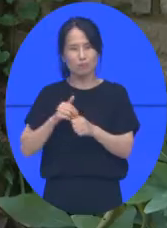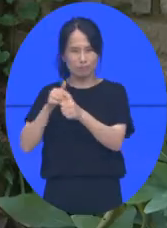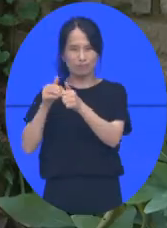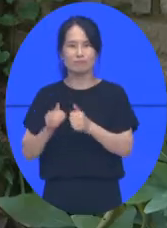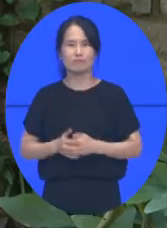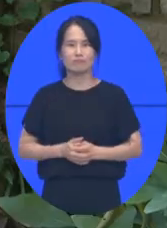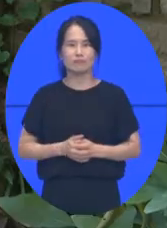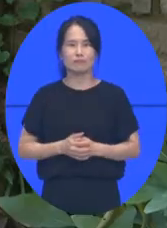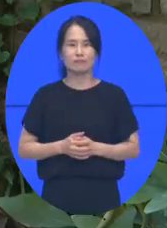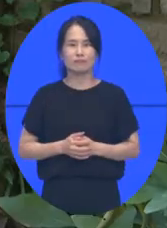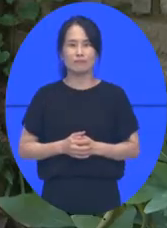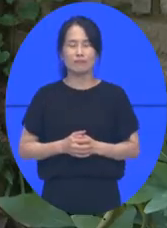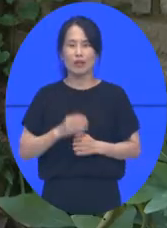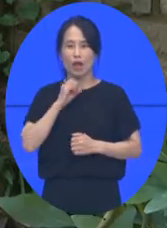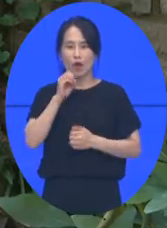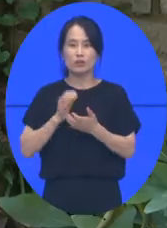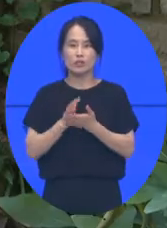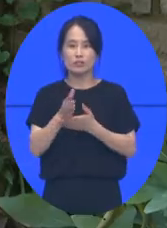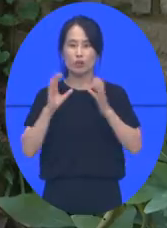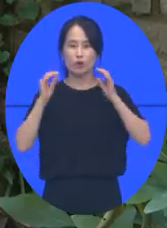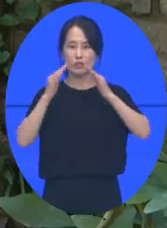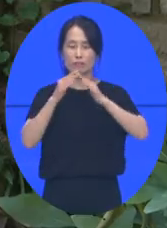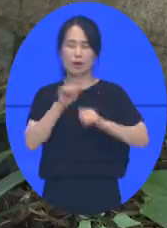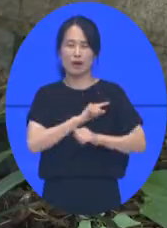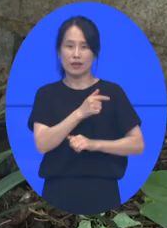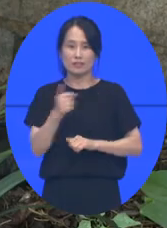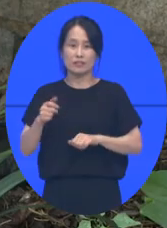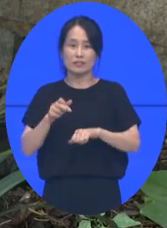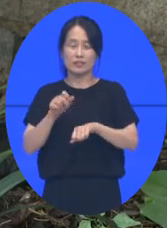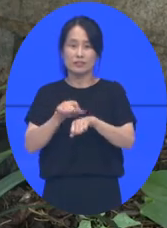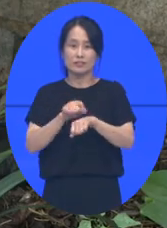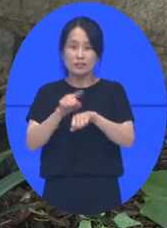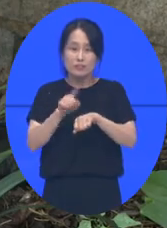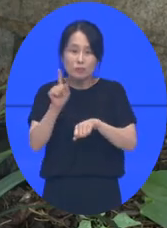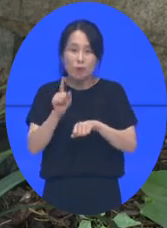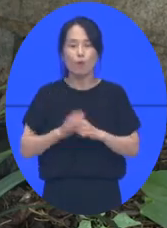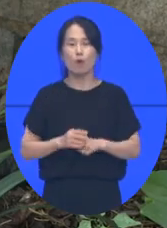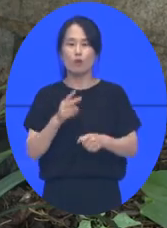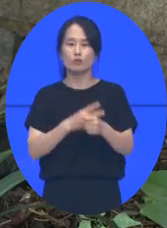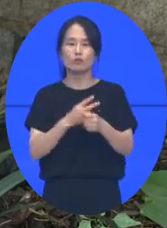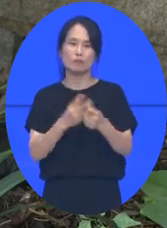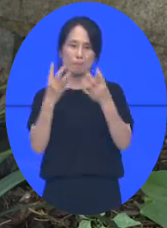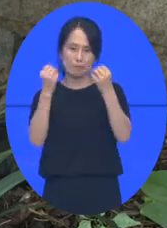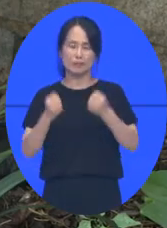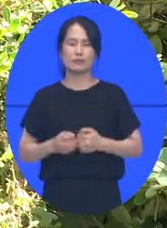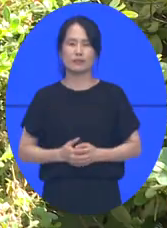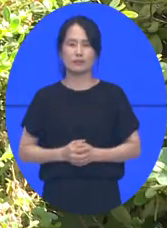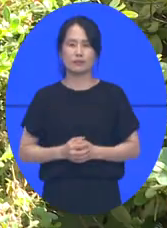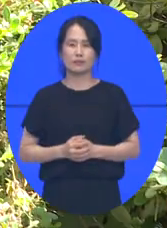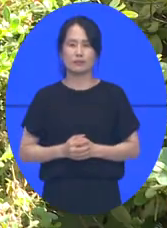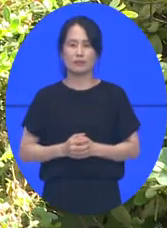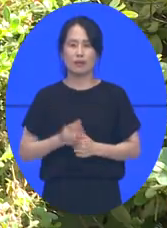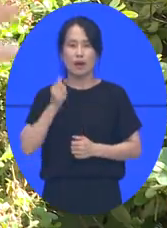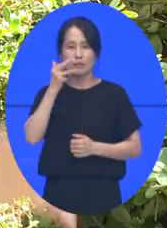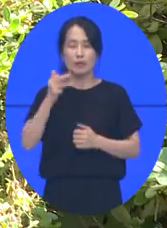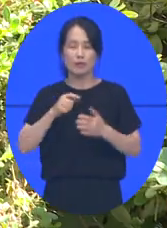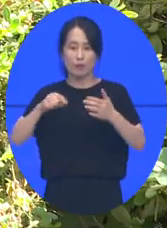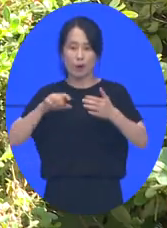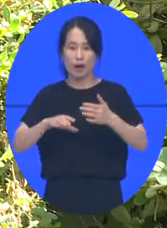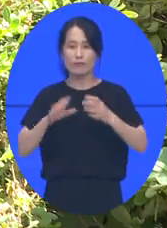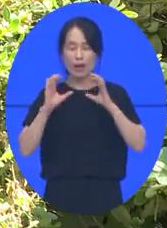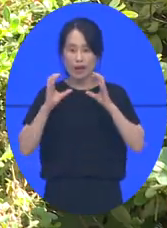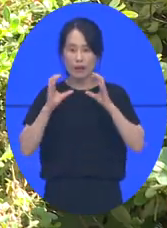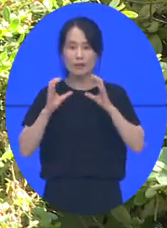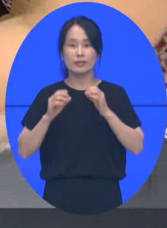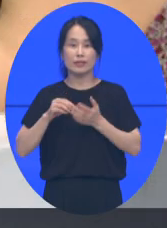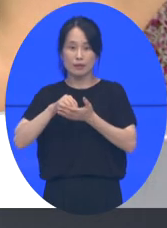있습니다. 경기도 영세아 전용 어린이집의 가장 큰 특징은 교사 대 영아 비율을 낮췄다는 겁니다. 만 18개월 이내에 영아가 입소할